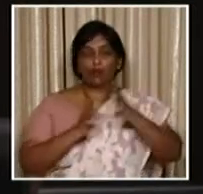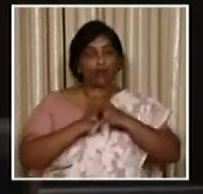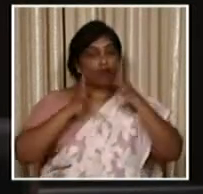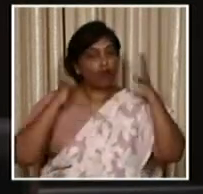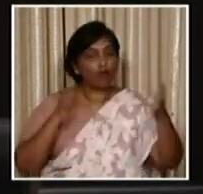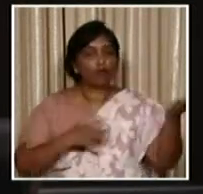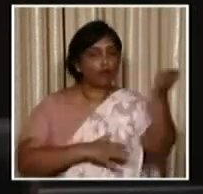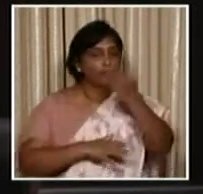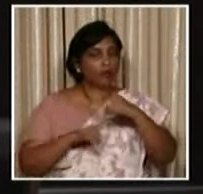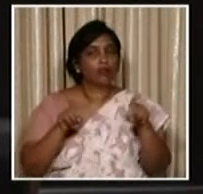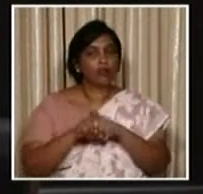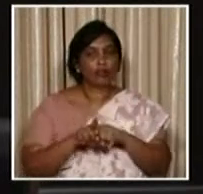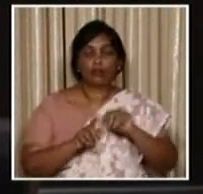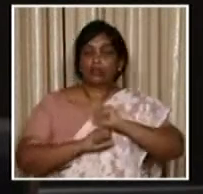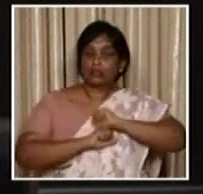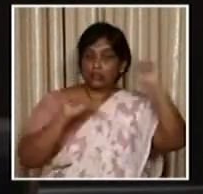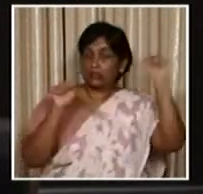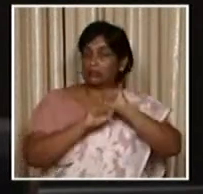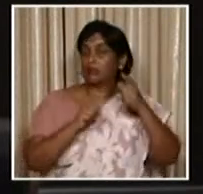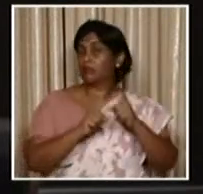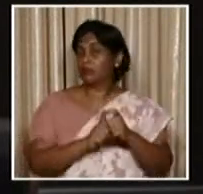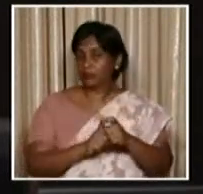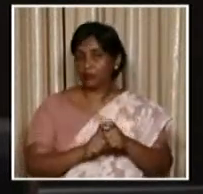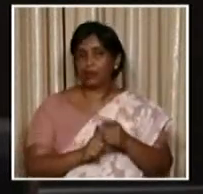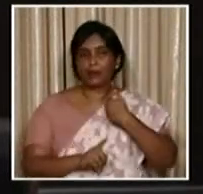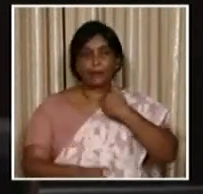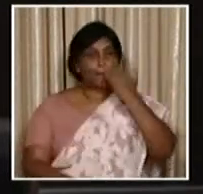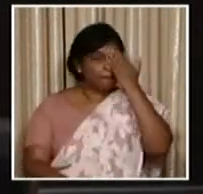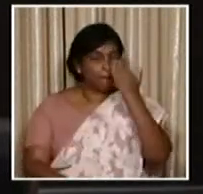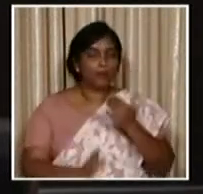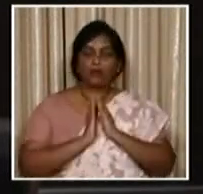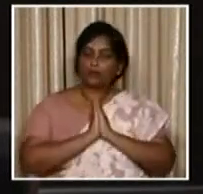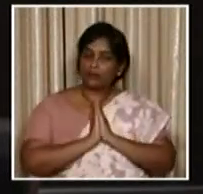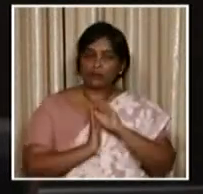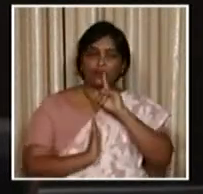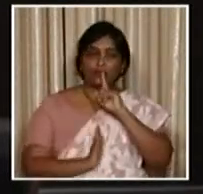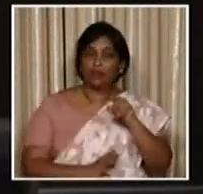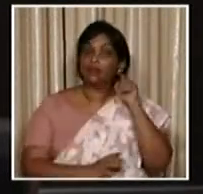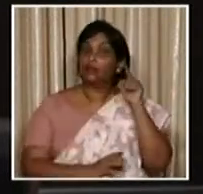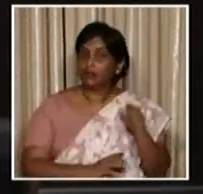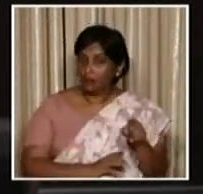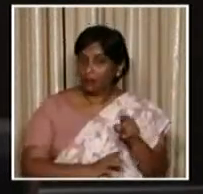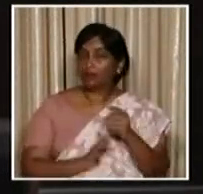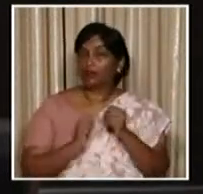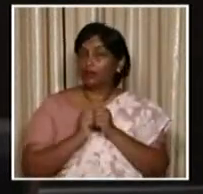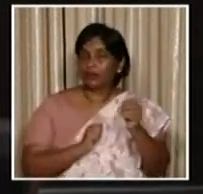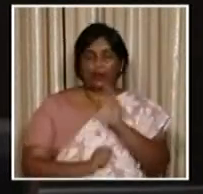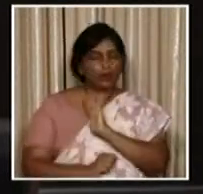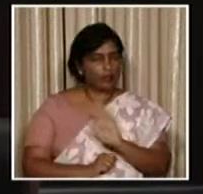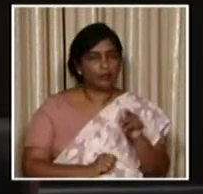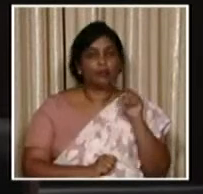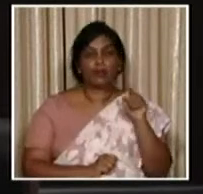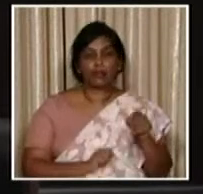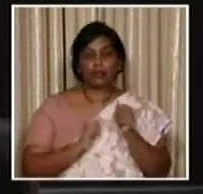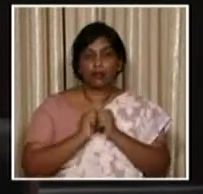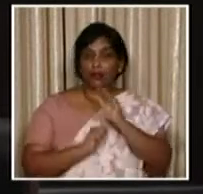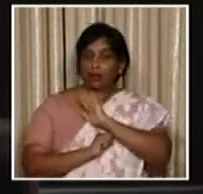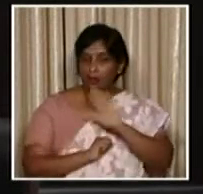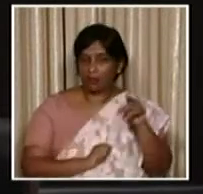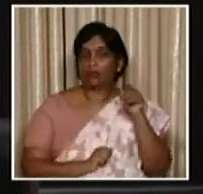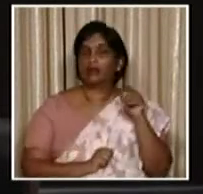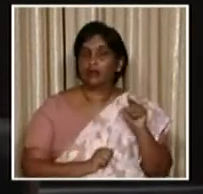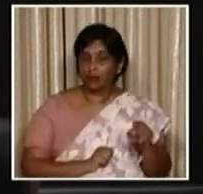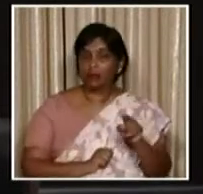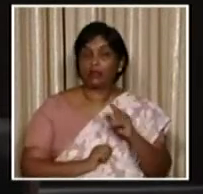ලොකුවට ඔබ තමුන්වාන්සිලාගේ කැම්පේන් එක ගියා ඒ නිසා කරුණා කරලා වැඳලා ඉල්ලන්නම් ඒ දේ කරන්න එපා ඒ දේ කරන්න